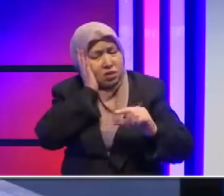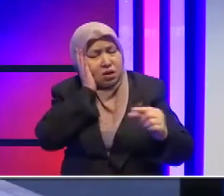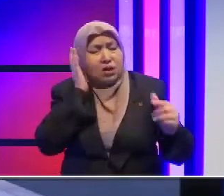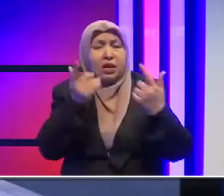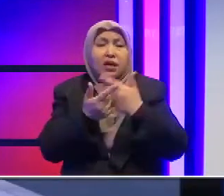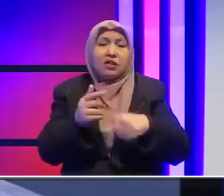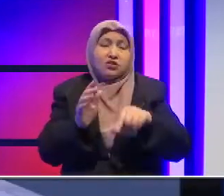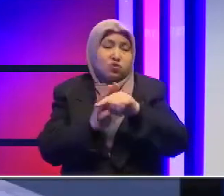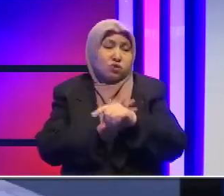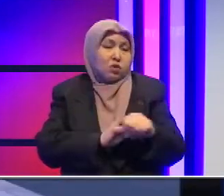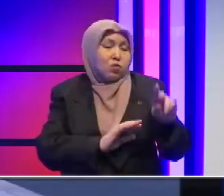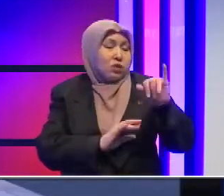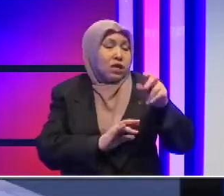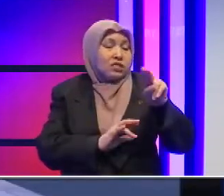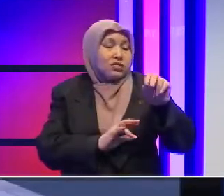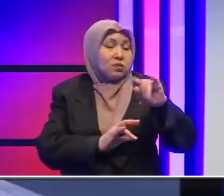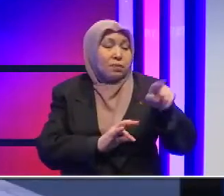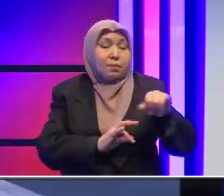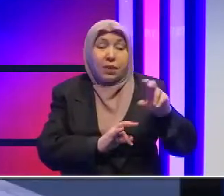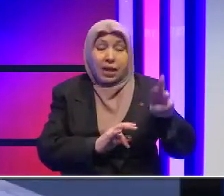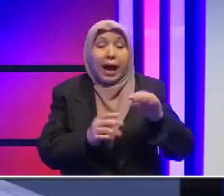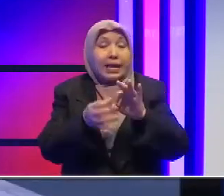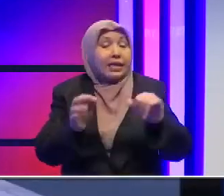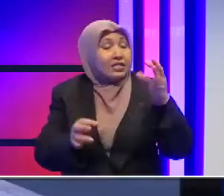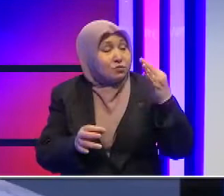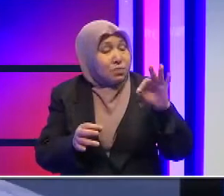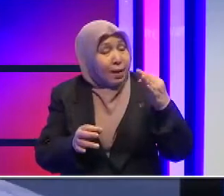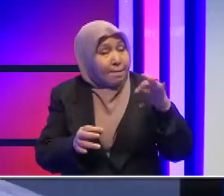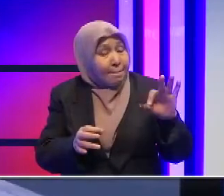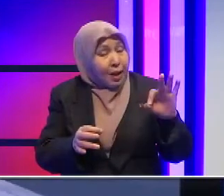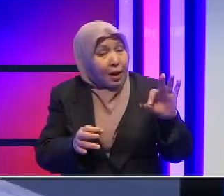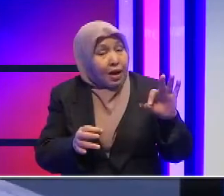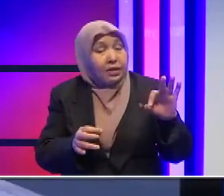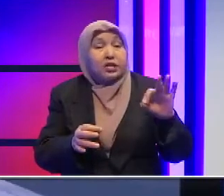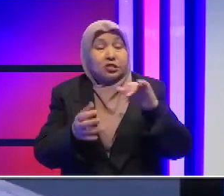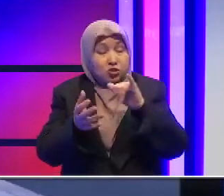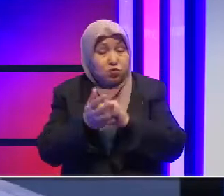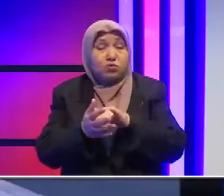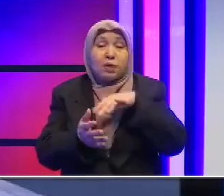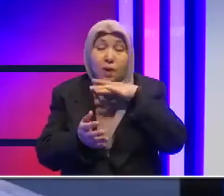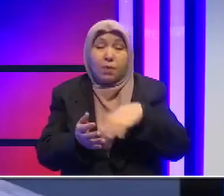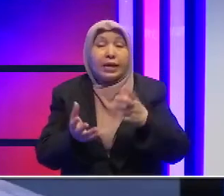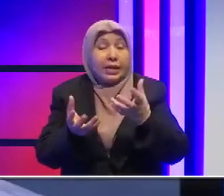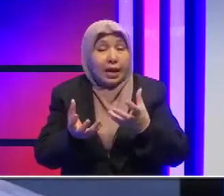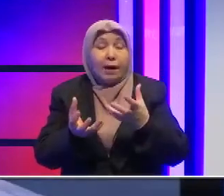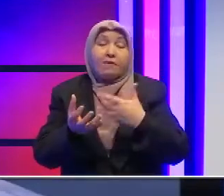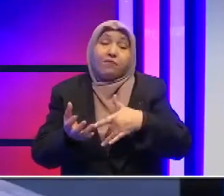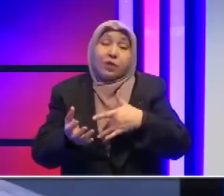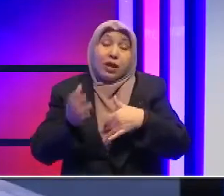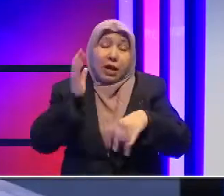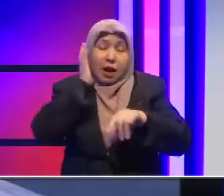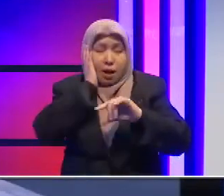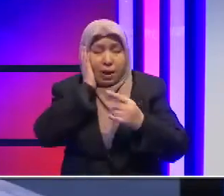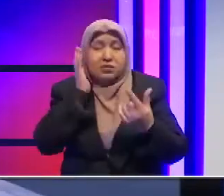surah An-Najm. Ayat yang ke-19, afara'aytumul lata wal uzza wa manatath